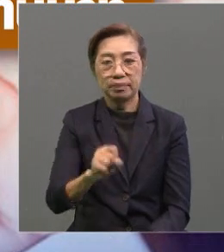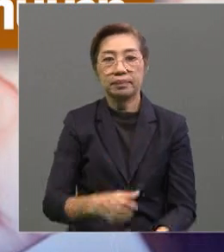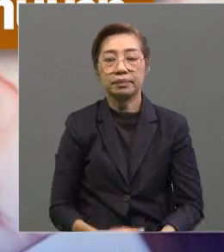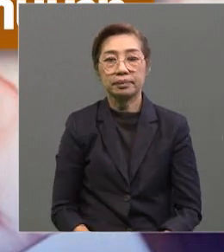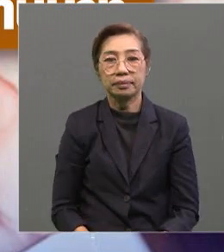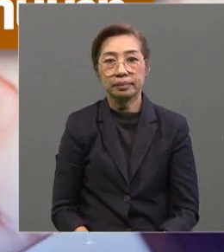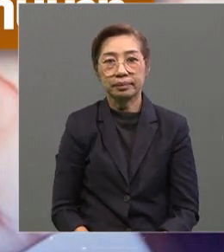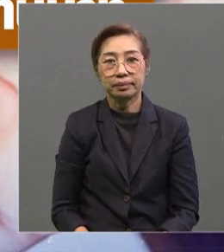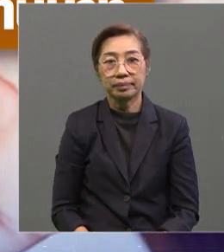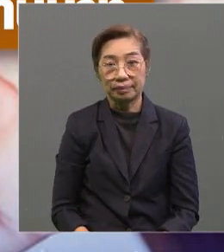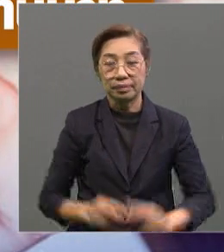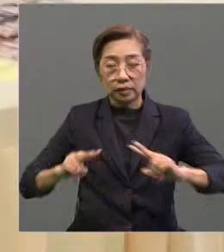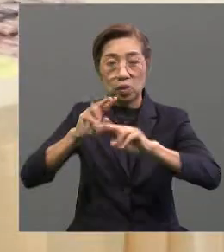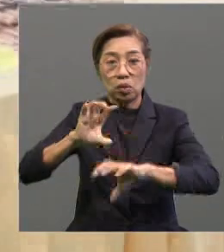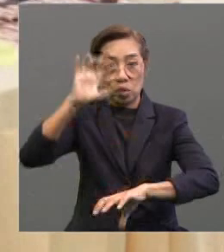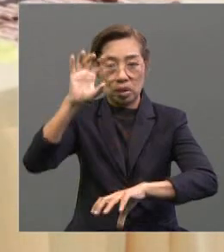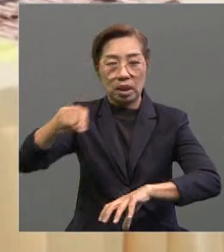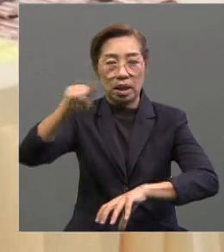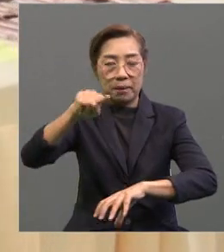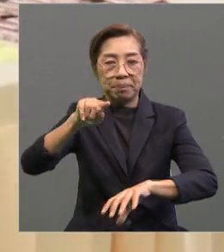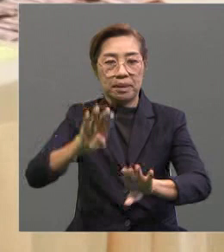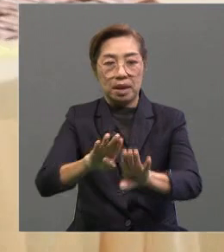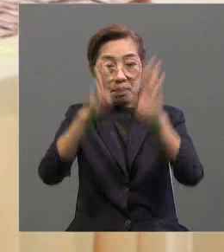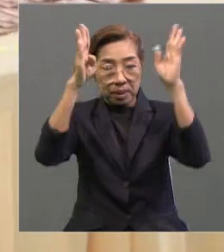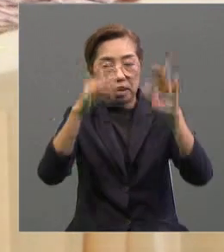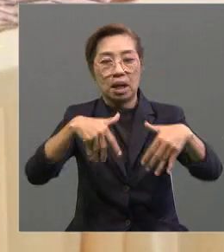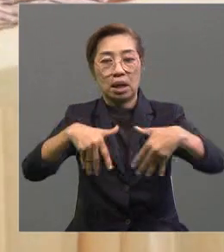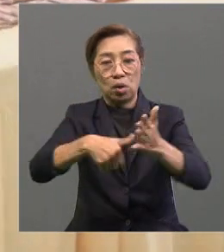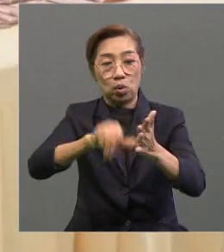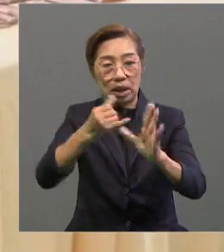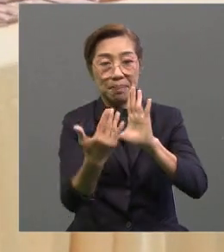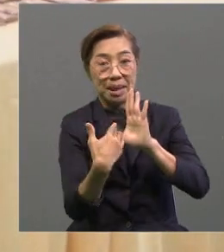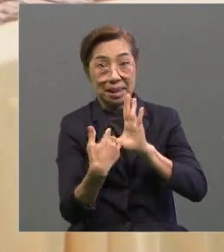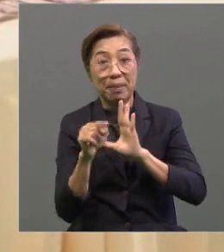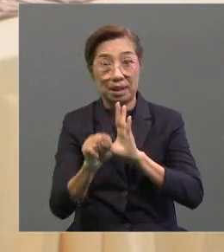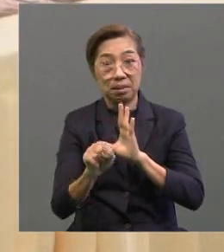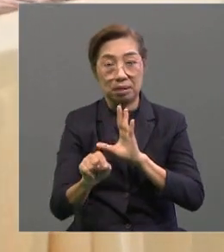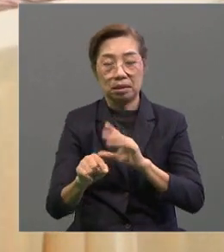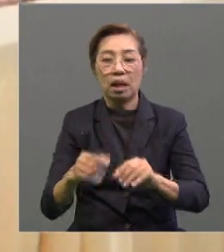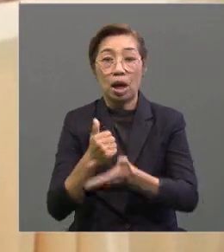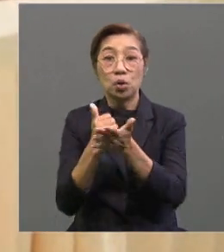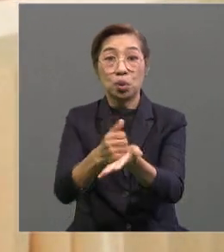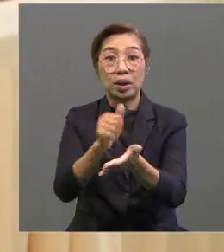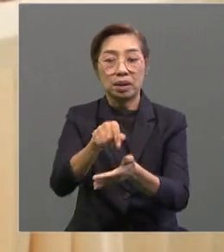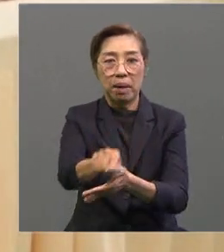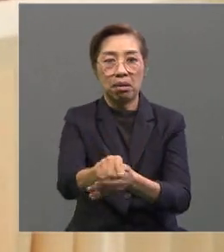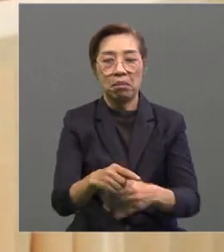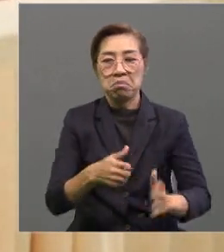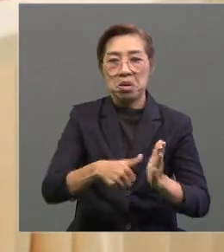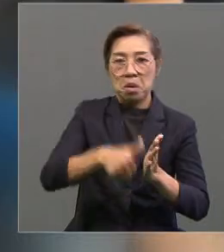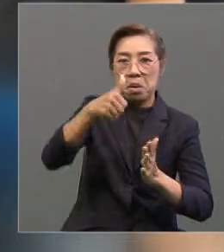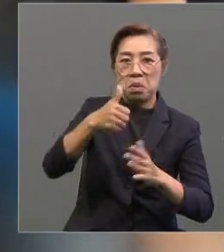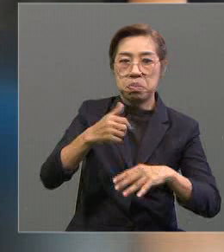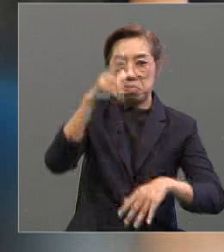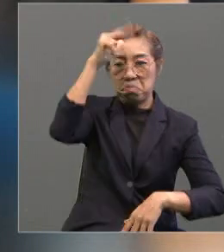ครับนับตั้งแต่กระทรวงมหาดไทยนะคะมีการเปิดรับลงทะเบียนหนี้นอกระบบค่ะก็จะมีกลุ่มผู้ไม่หวังดีเนี่ยนะออกมาข่มขู่คุกคำใน